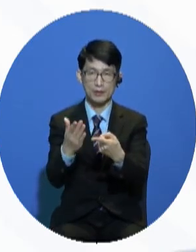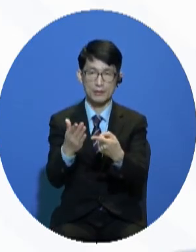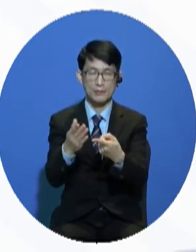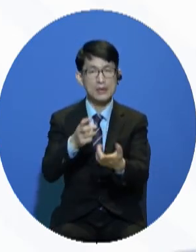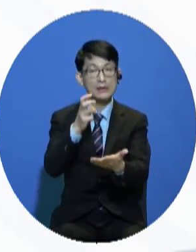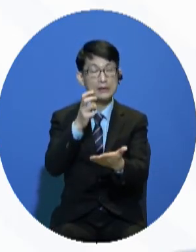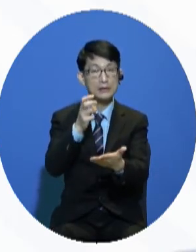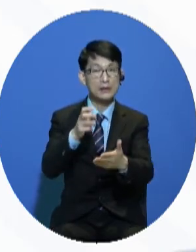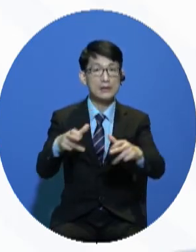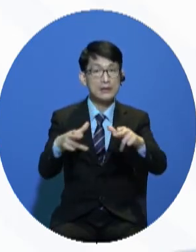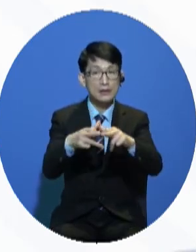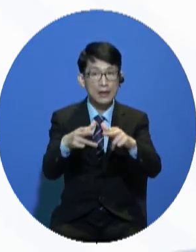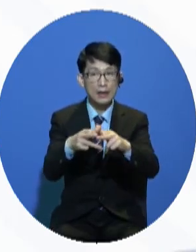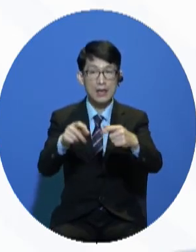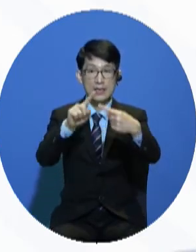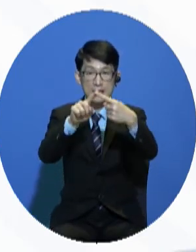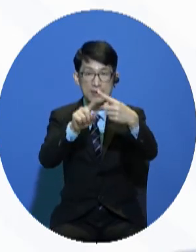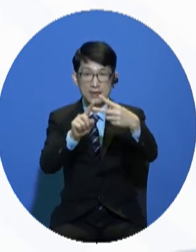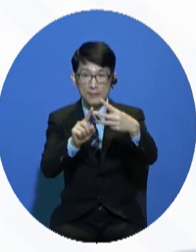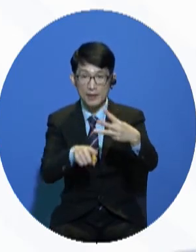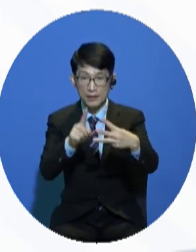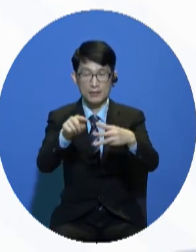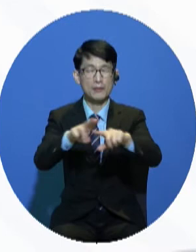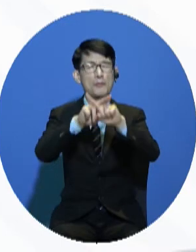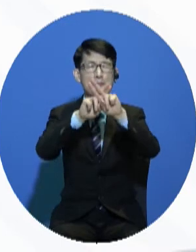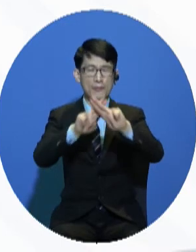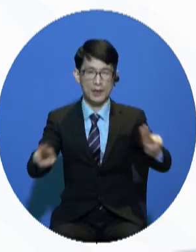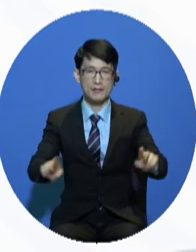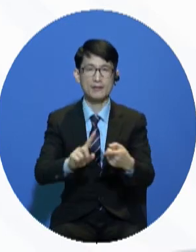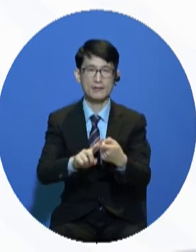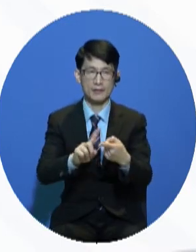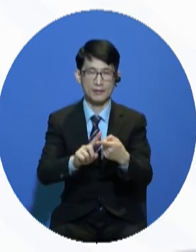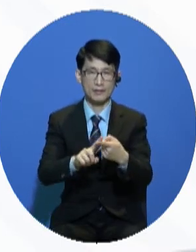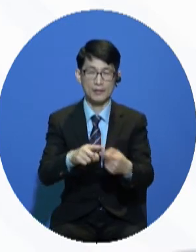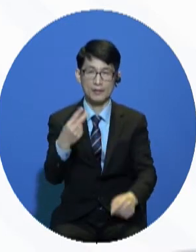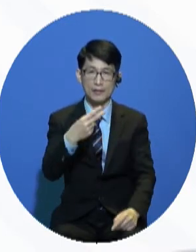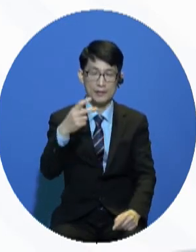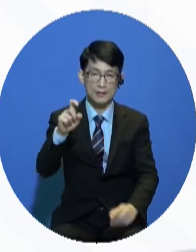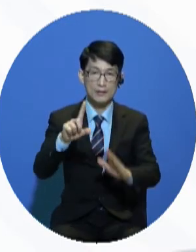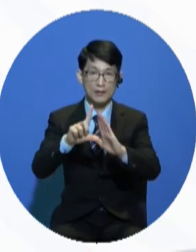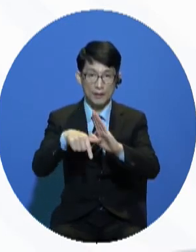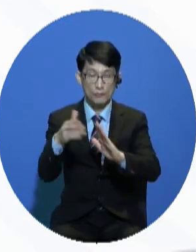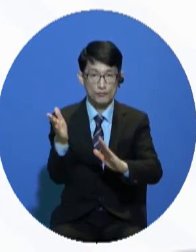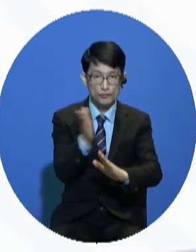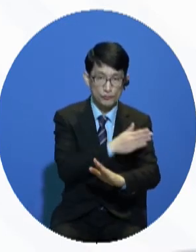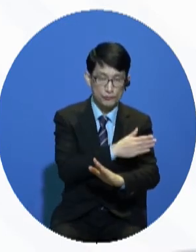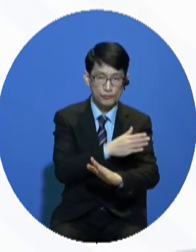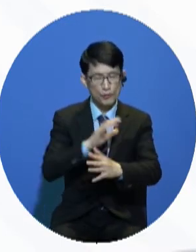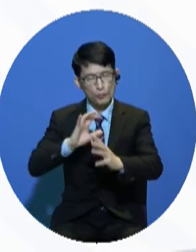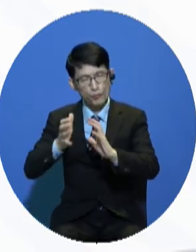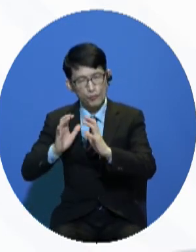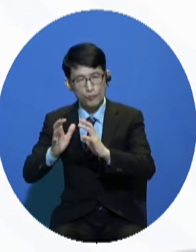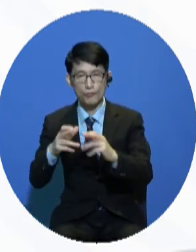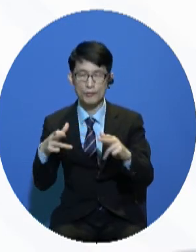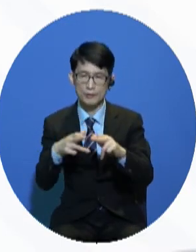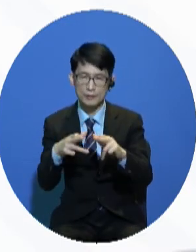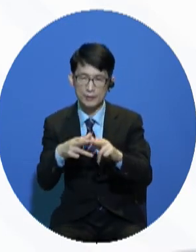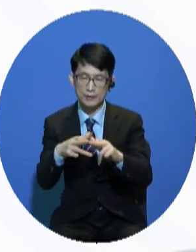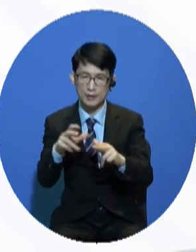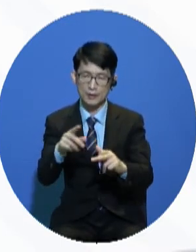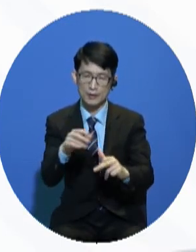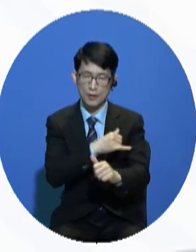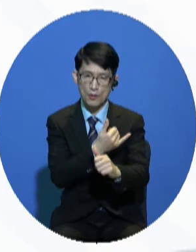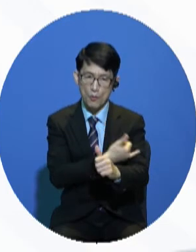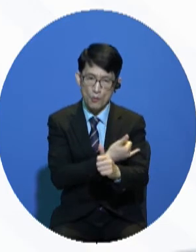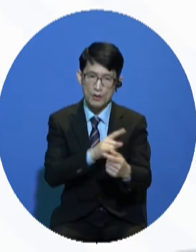운동을 계기로 해서 이 논의가 시작되었습니다. 2010년 초반부터 이 논의가 시작되었고 장애인의 제 권리에